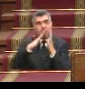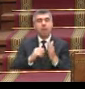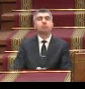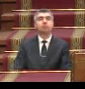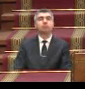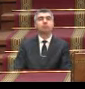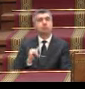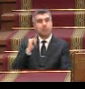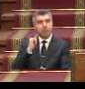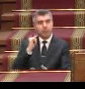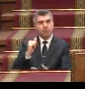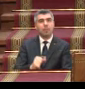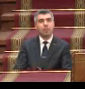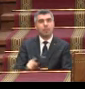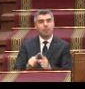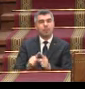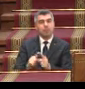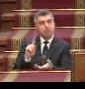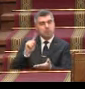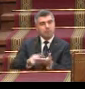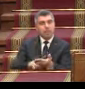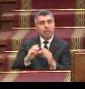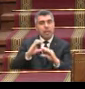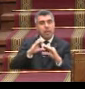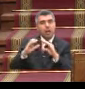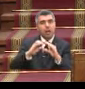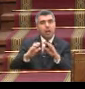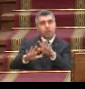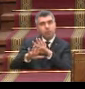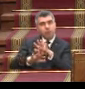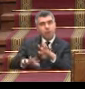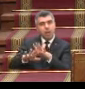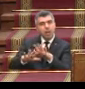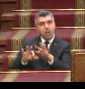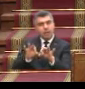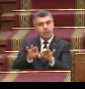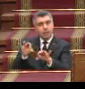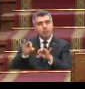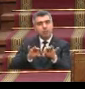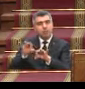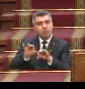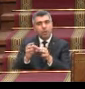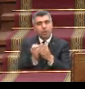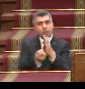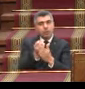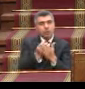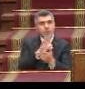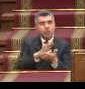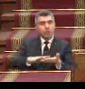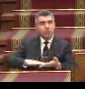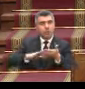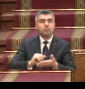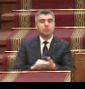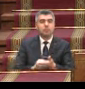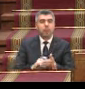دوماً على التمسك بالحوار الاجتماعي كخيار استراتيجي لتحقيق تطلعات الشغيلة المغربية من